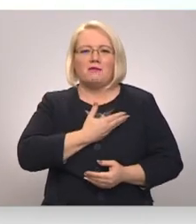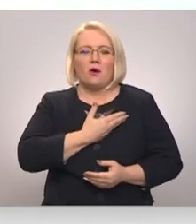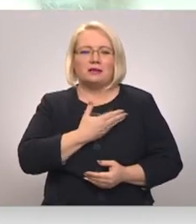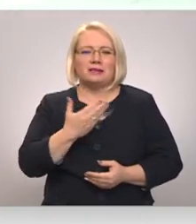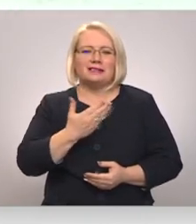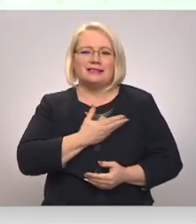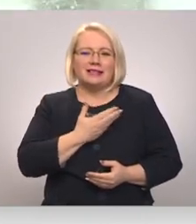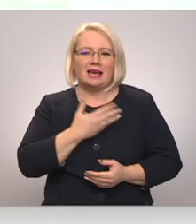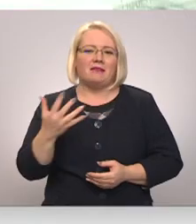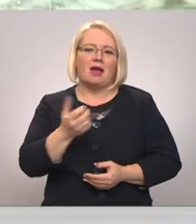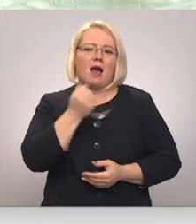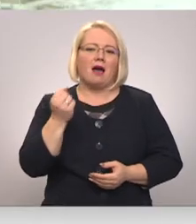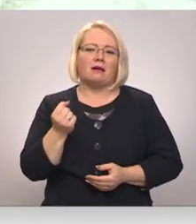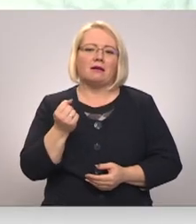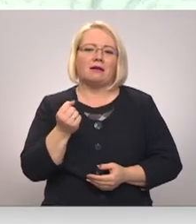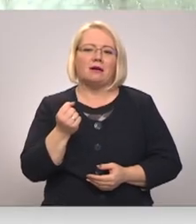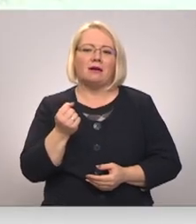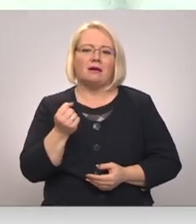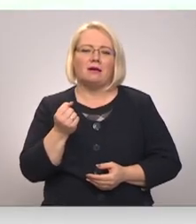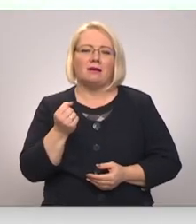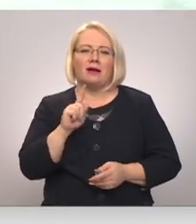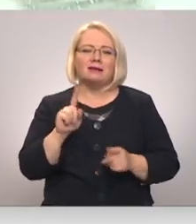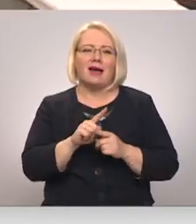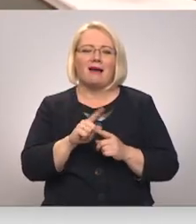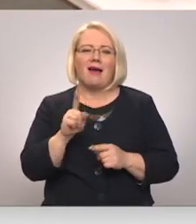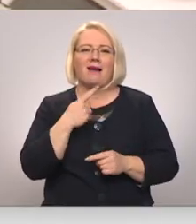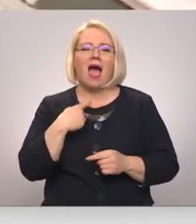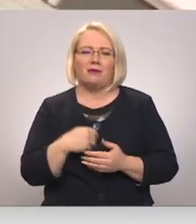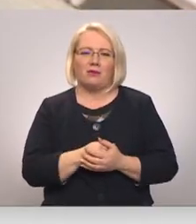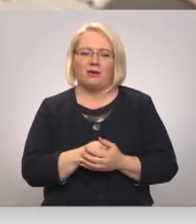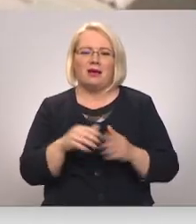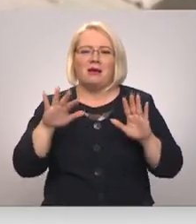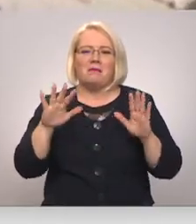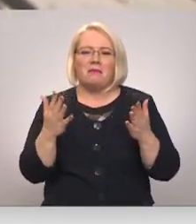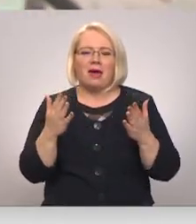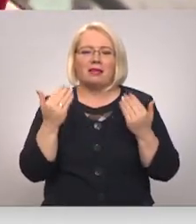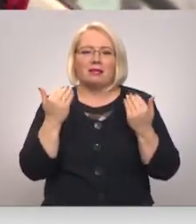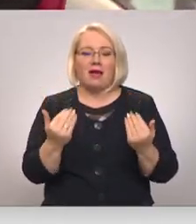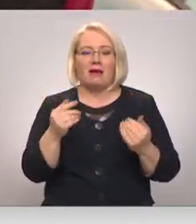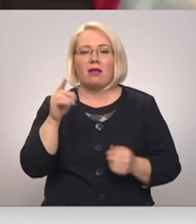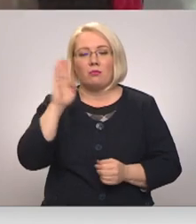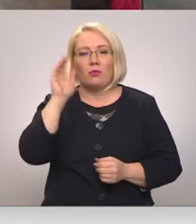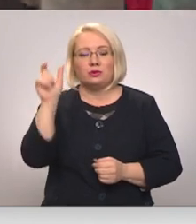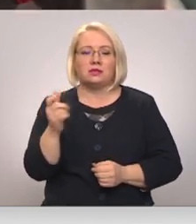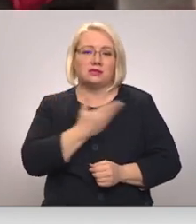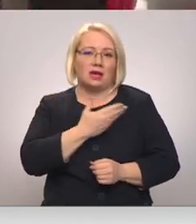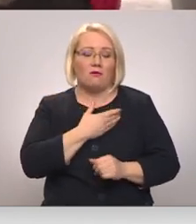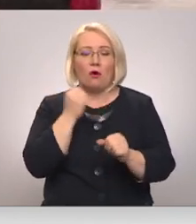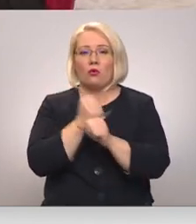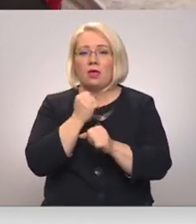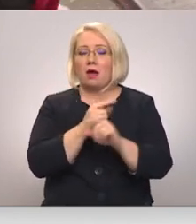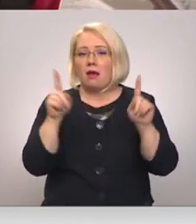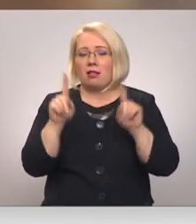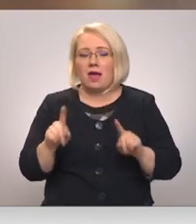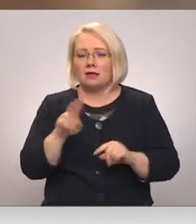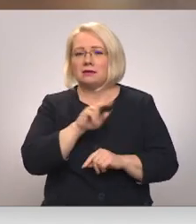dzīvi ar kaifu. Bet pašlaik Gats vienkārši dzīvo un var darīt lietas, kas ir tik